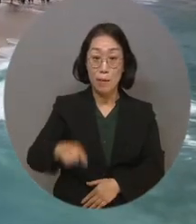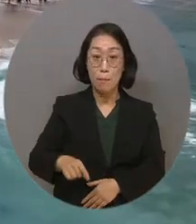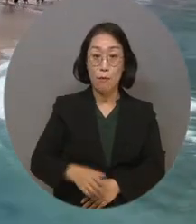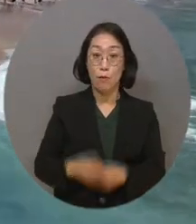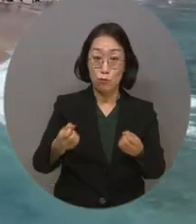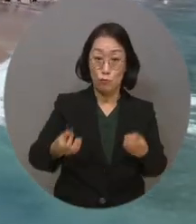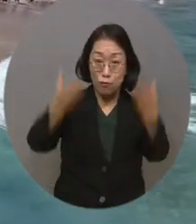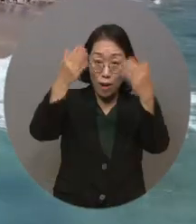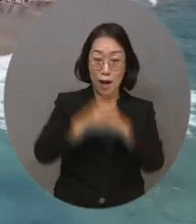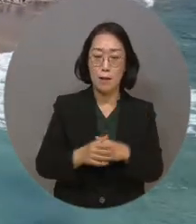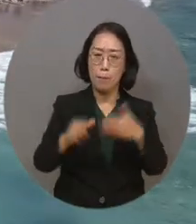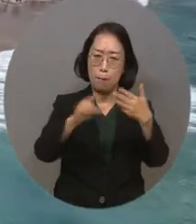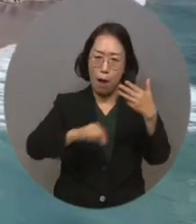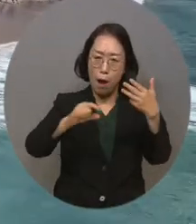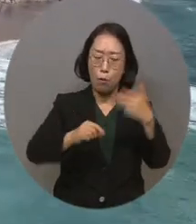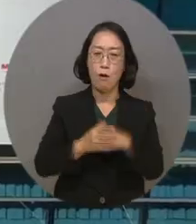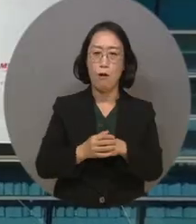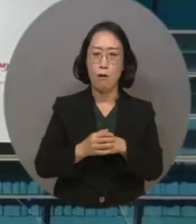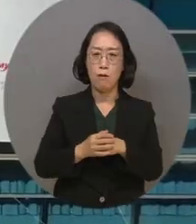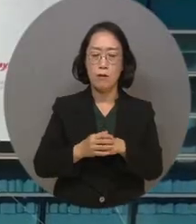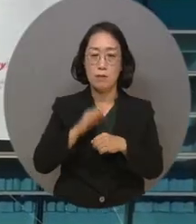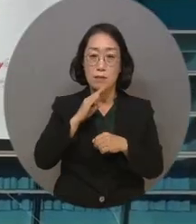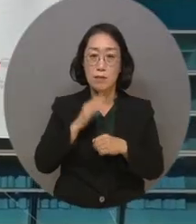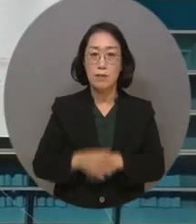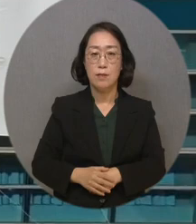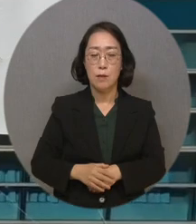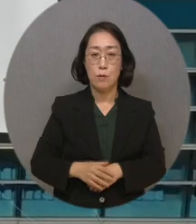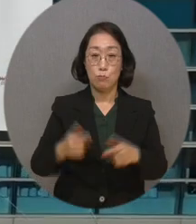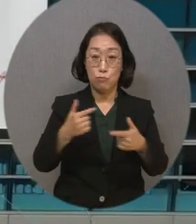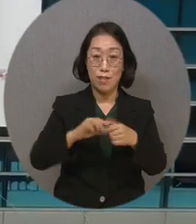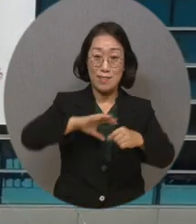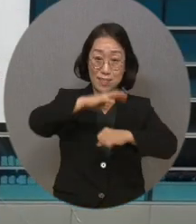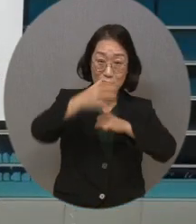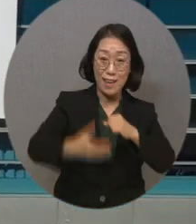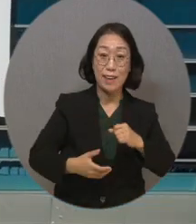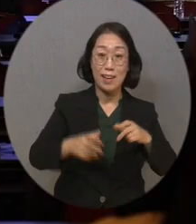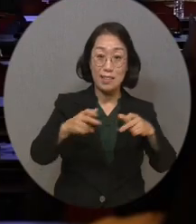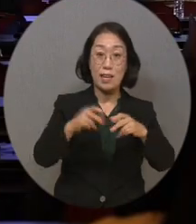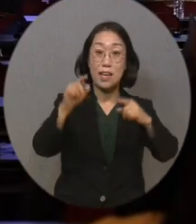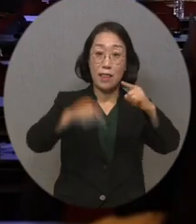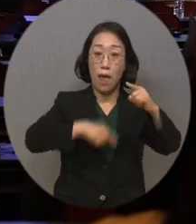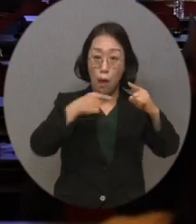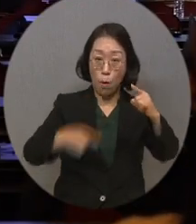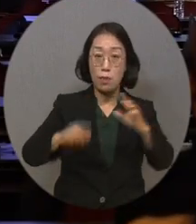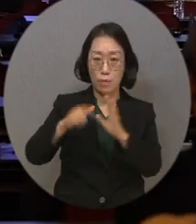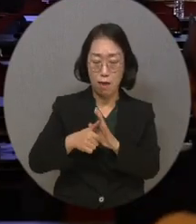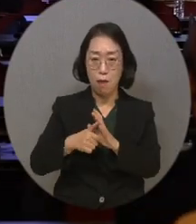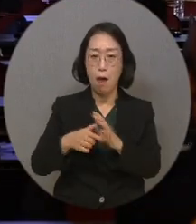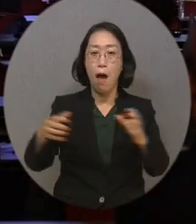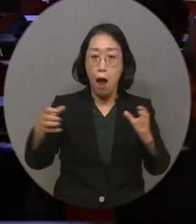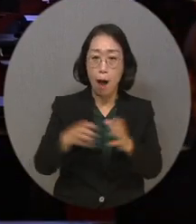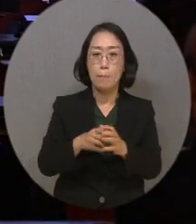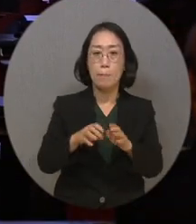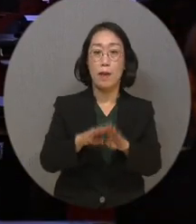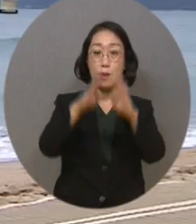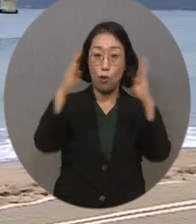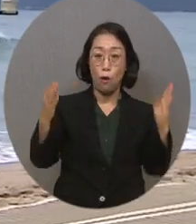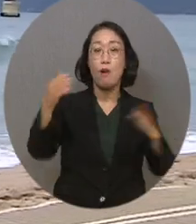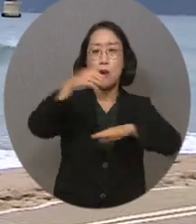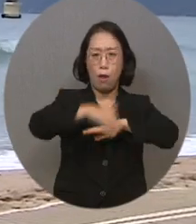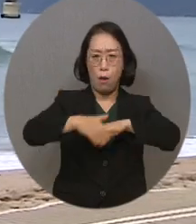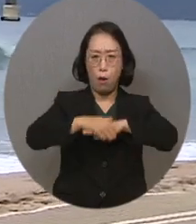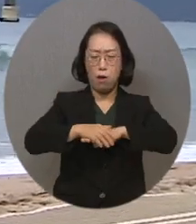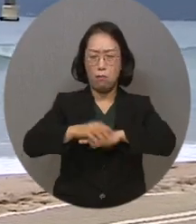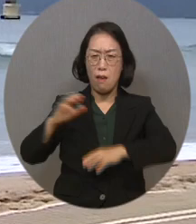당초 지난 8월 부산에서 개최된 2023 부산 세계 장애인 대회의 일부 행사로 치러질 예정이었지만